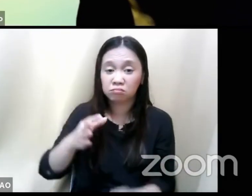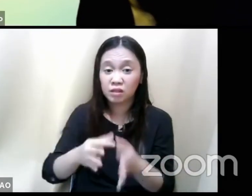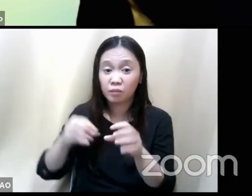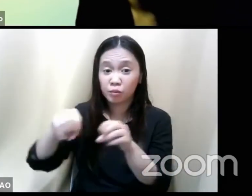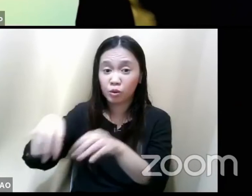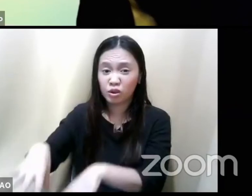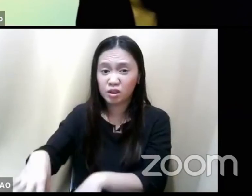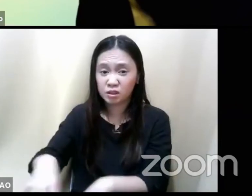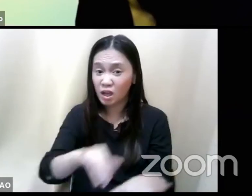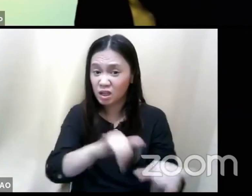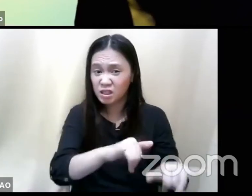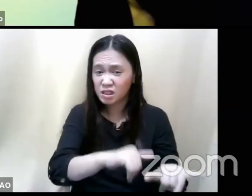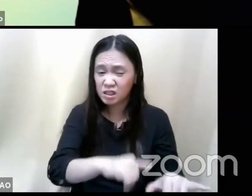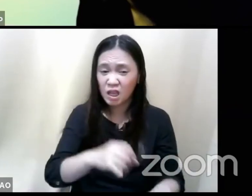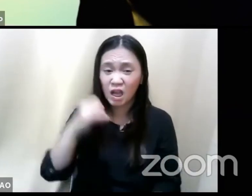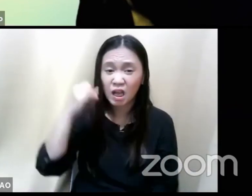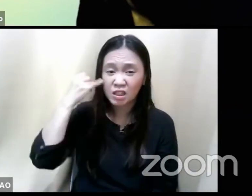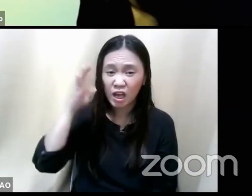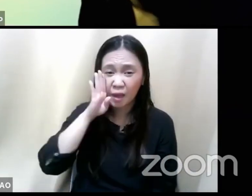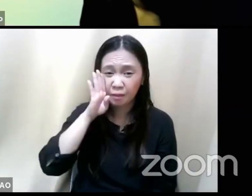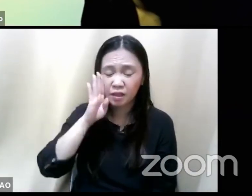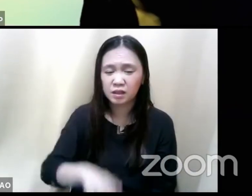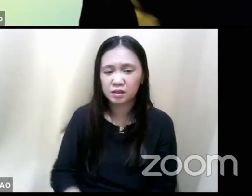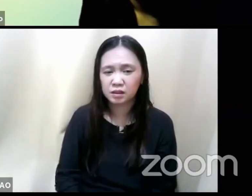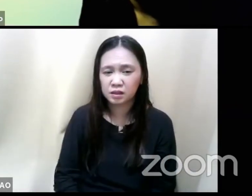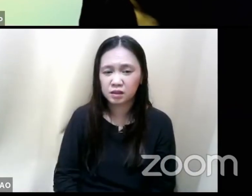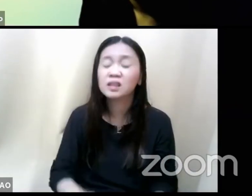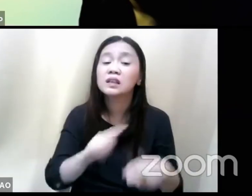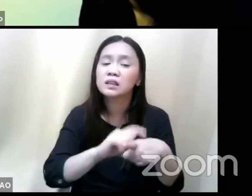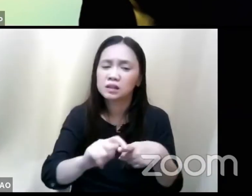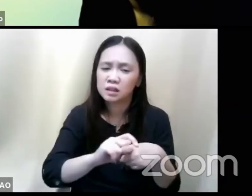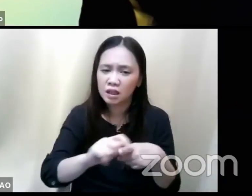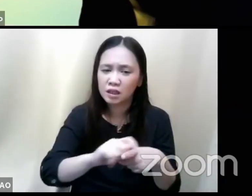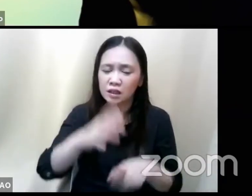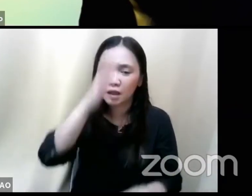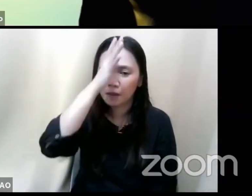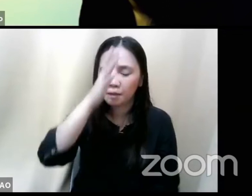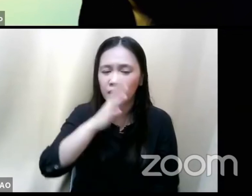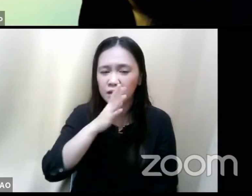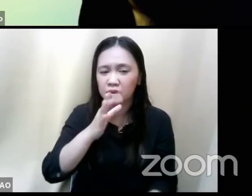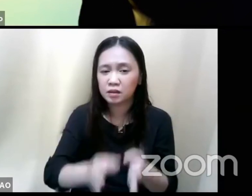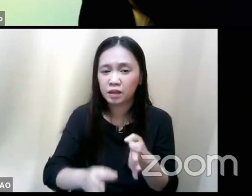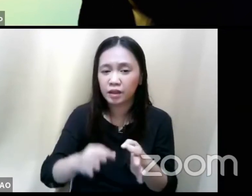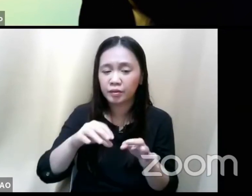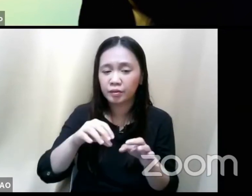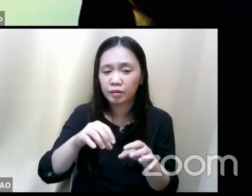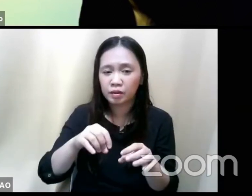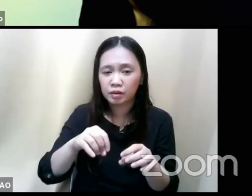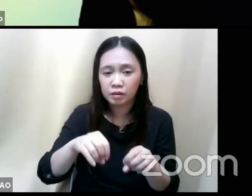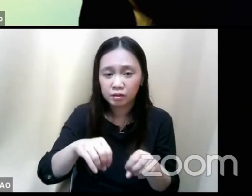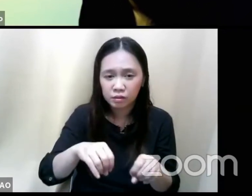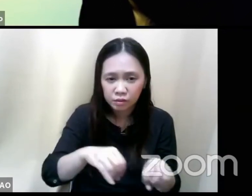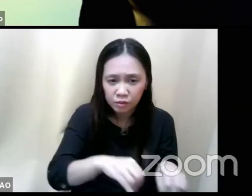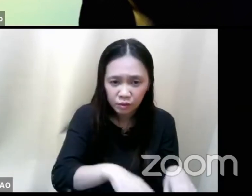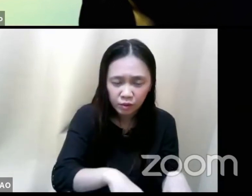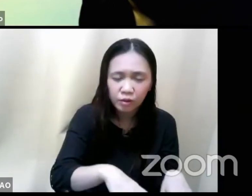lang. Okay, so tinitrain ka na ng magulang mo na pag nawala ka or parang hindi mo na